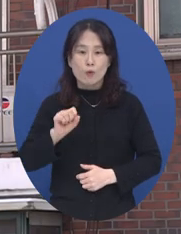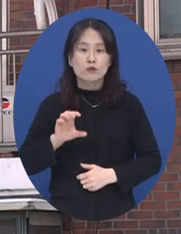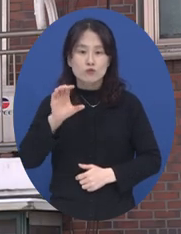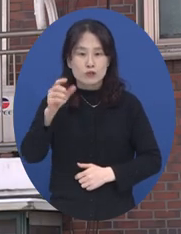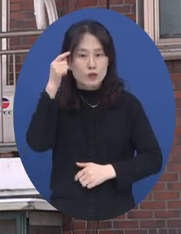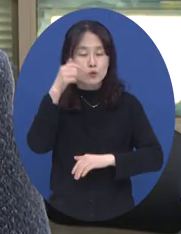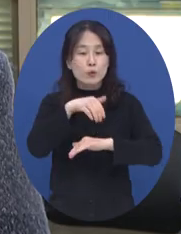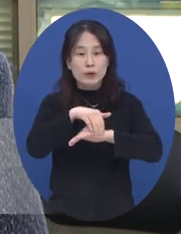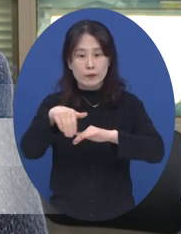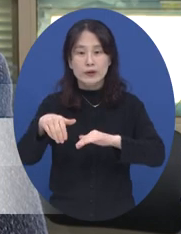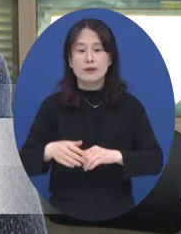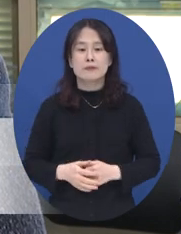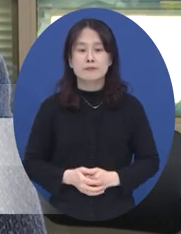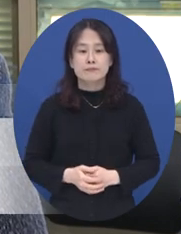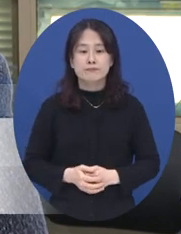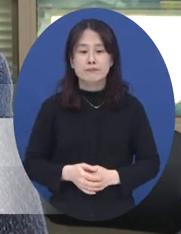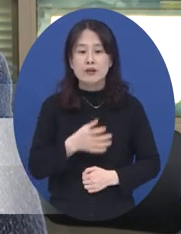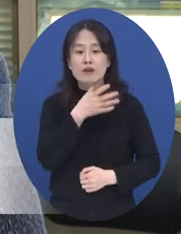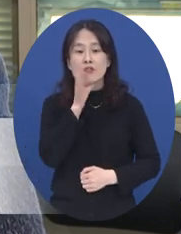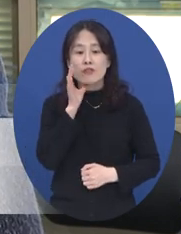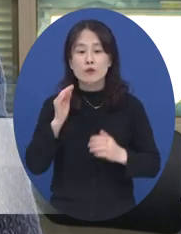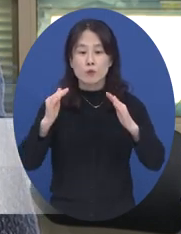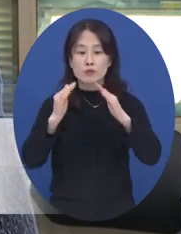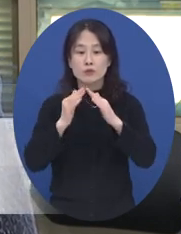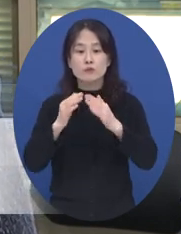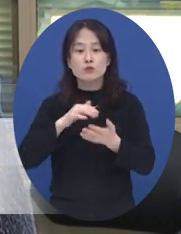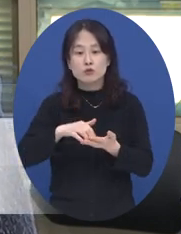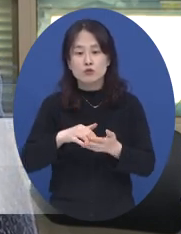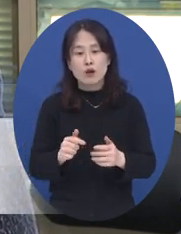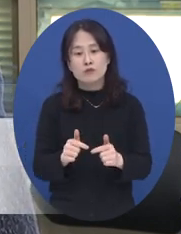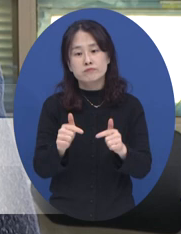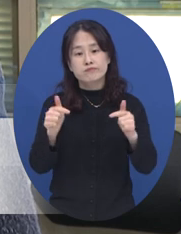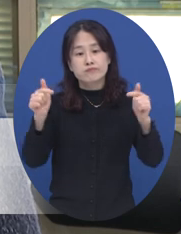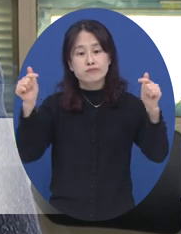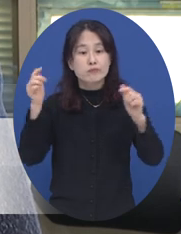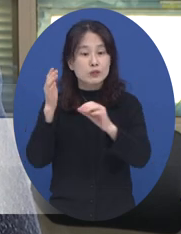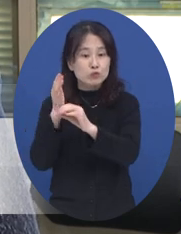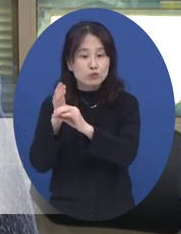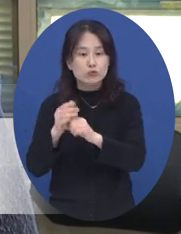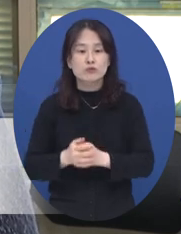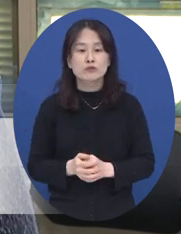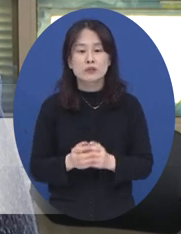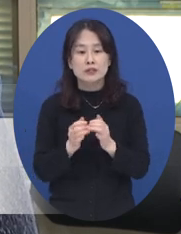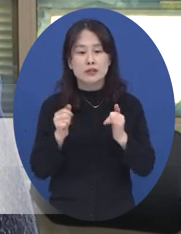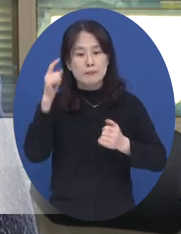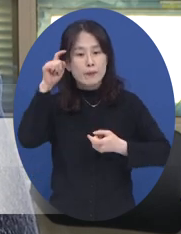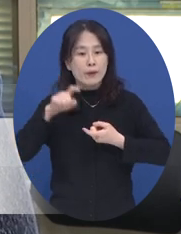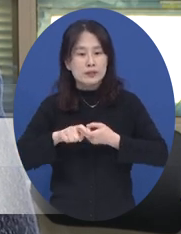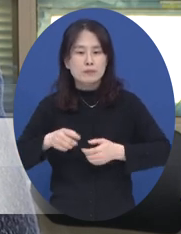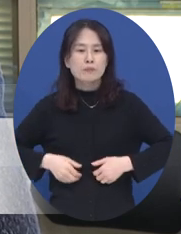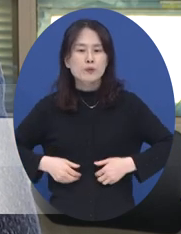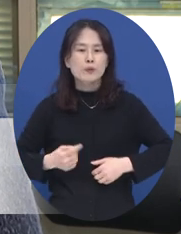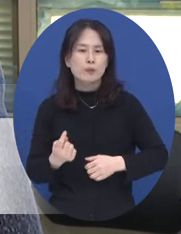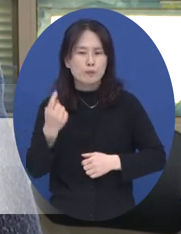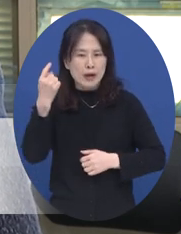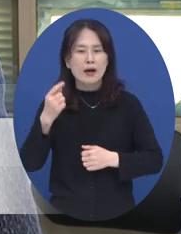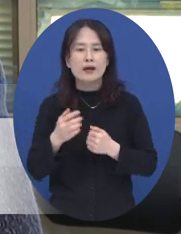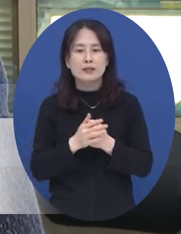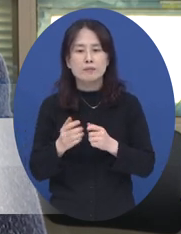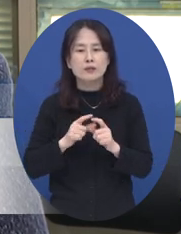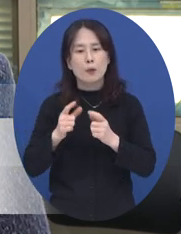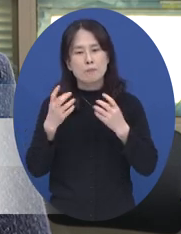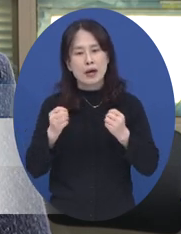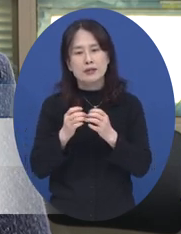구상 입니다 경기도 4 노후 공동주택 의 수가 매년 큰 폭으로 증가하고 도 미리 관심과 수요가 높아져서 더